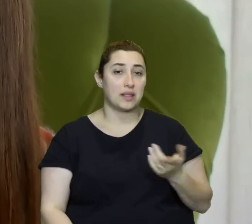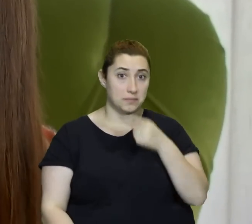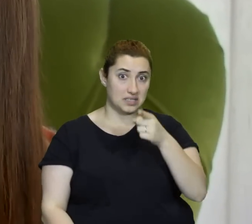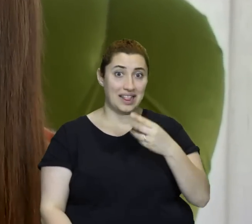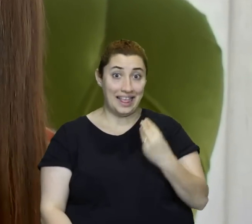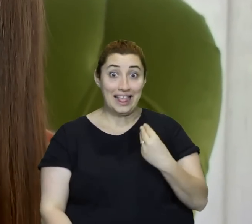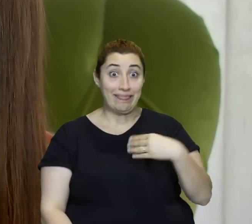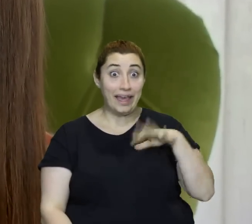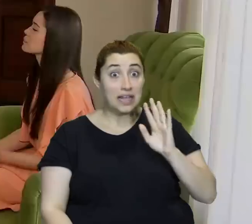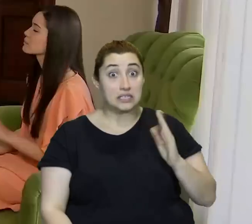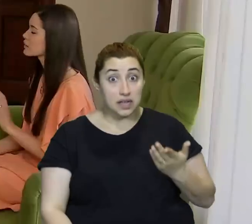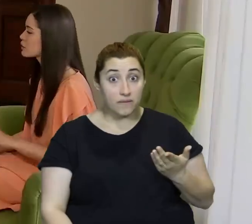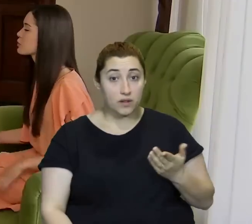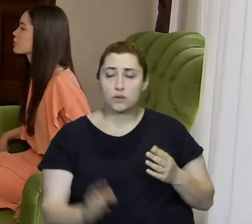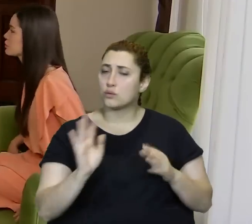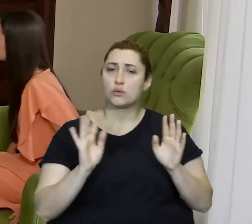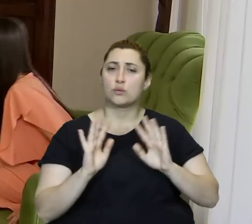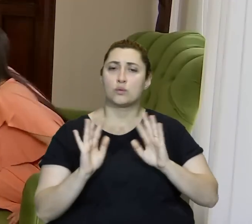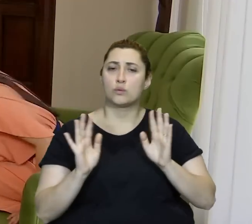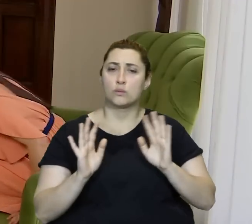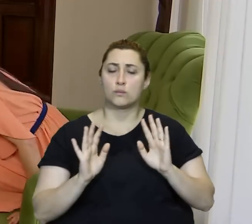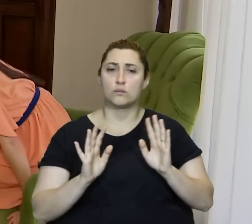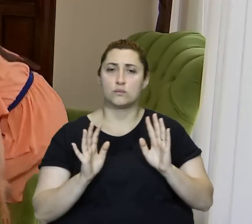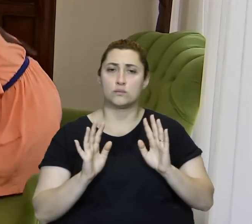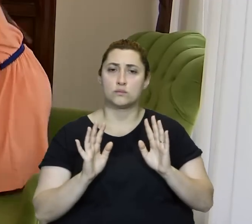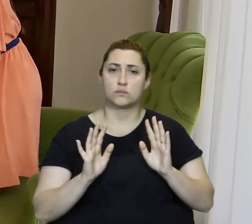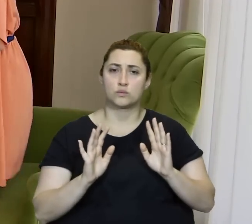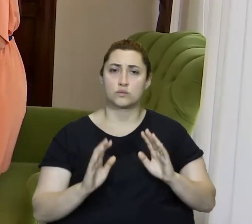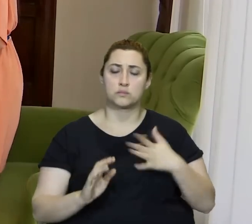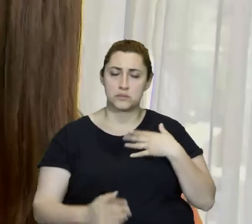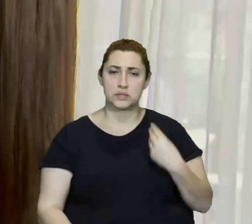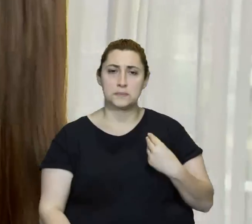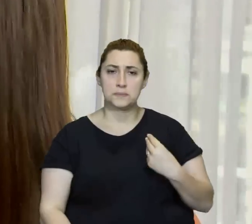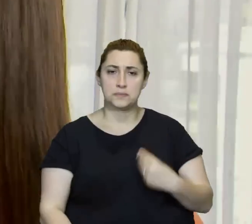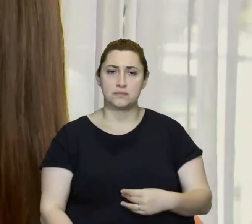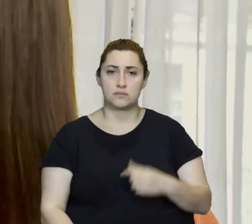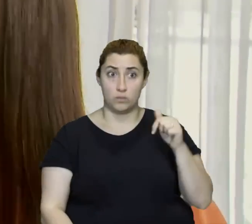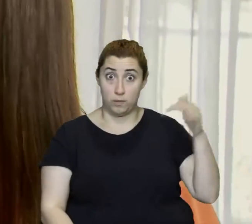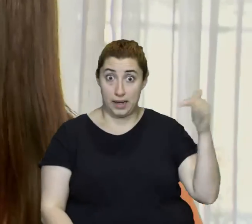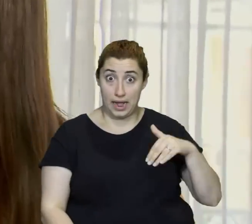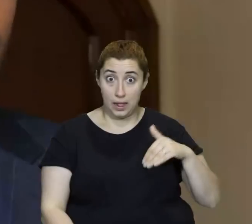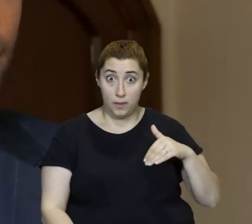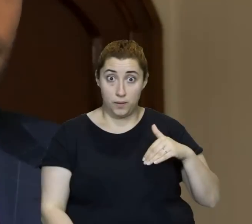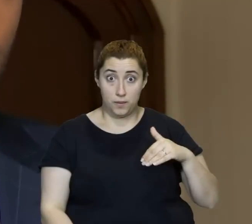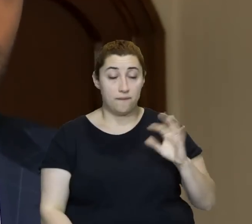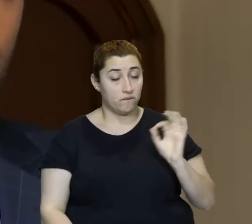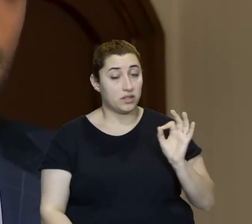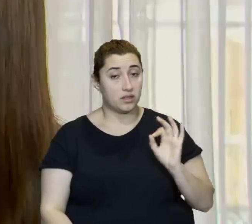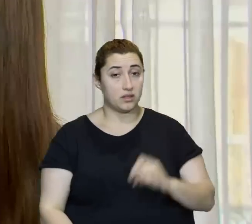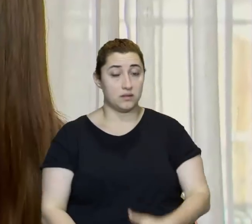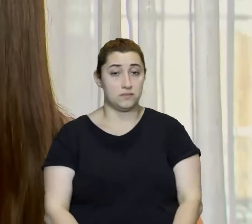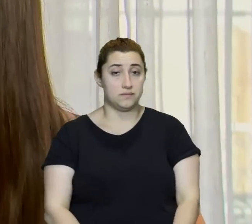sen kendini iyi hissetmiyorsan. Yok yok, hayır. İyiyim ben. Buraya mı gelecek?